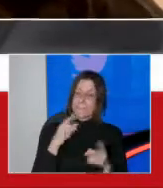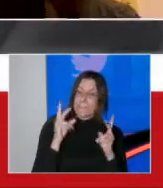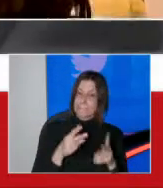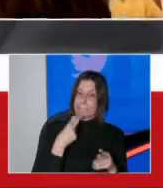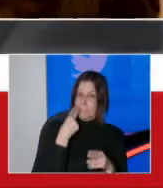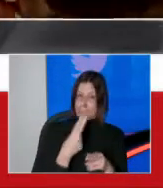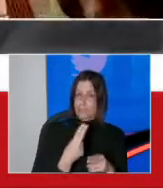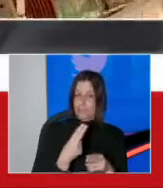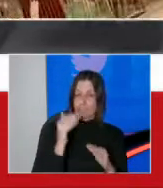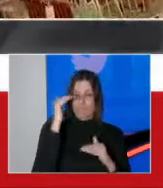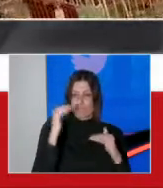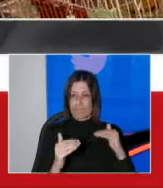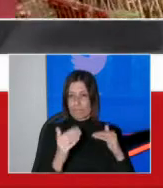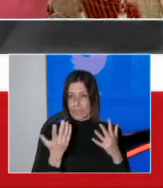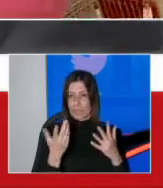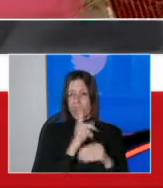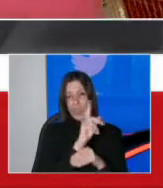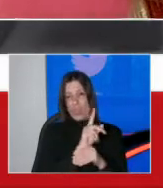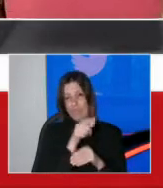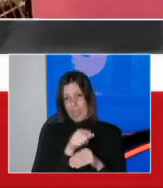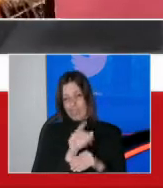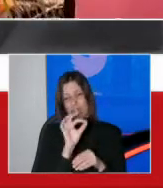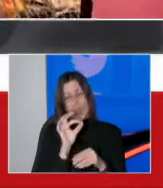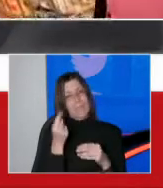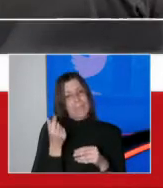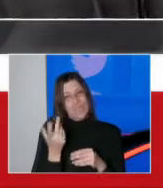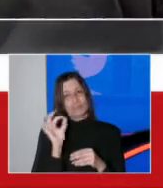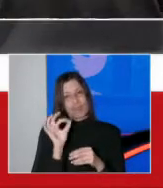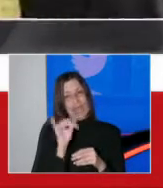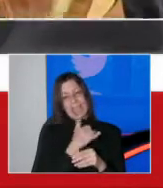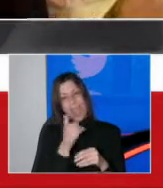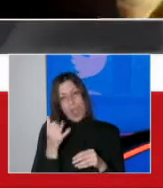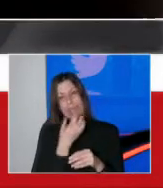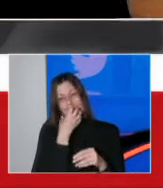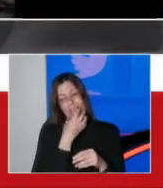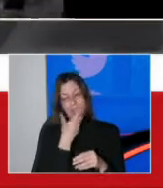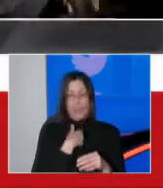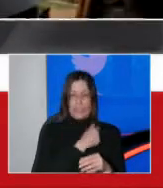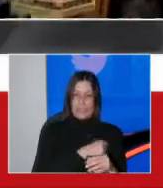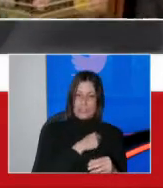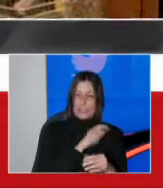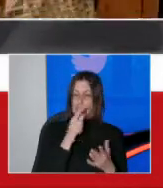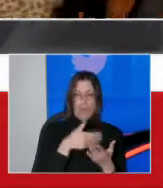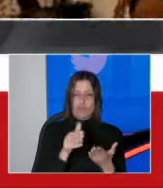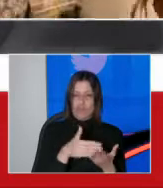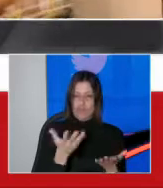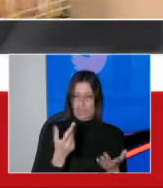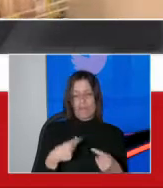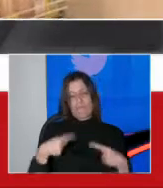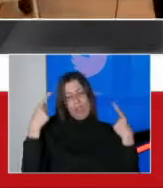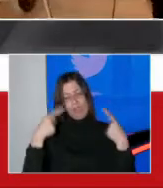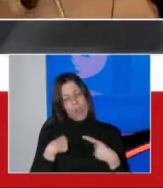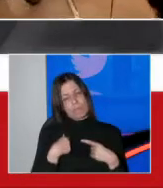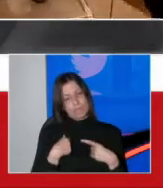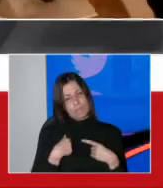לראות ירידה, לפחות לתקופה ההיא, של מחירי הירקות והפירות. לצערי, זה לא המשיך, והיום